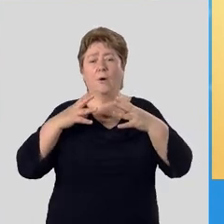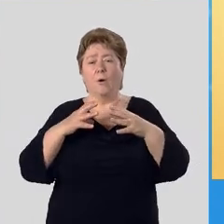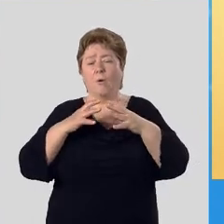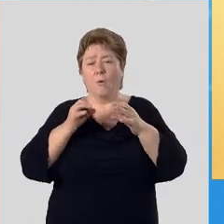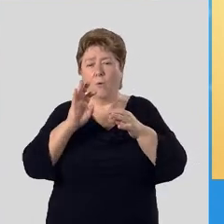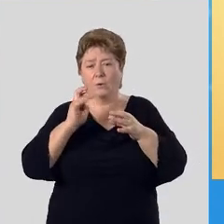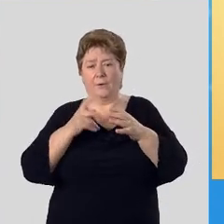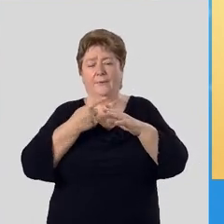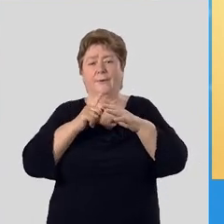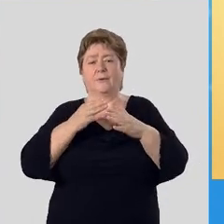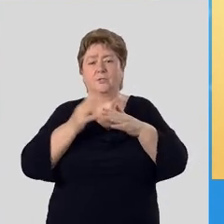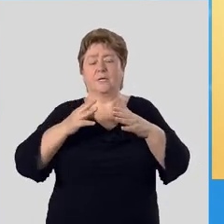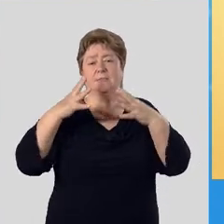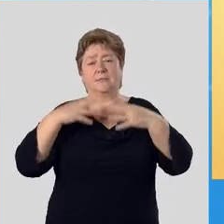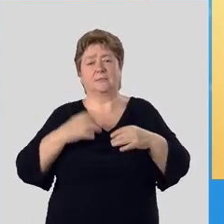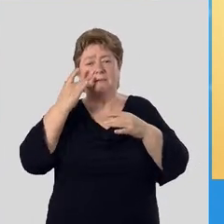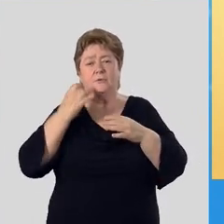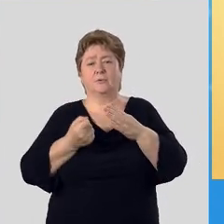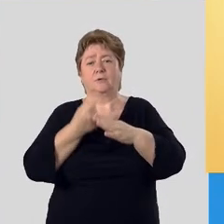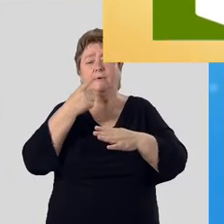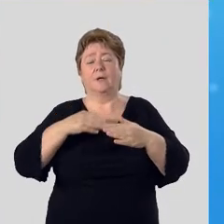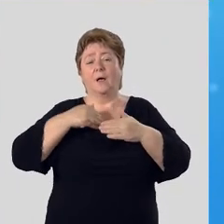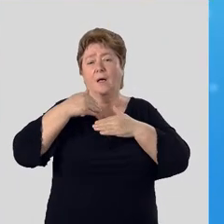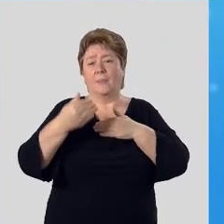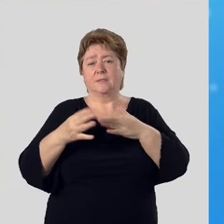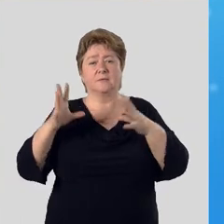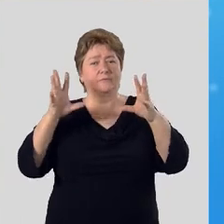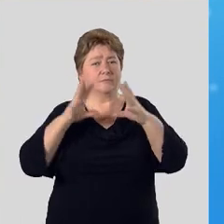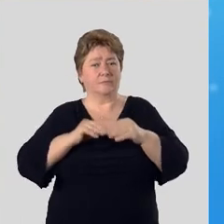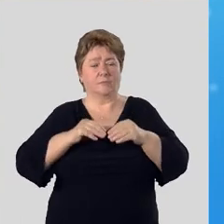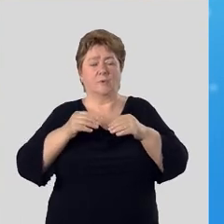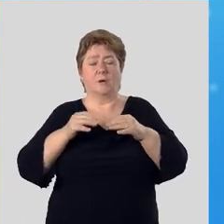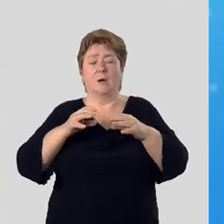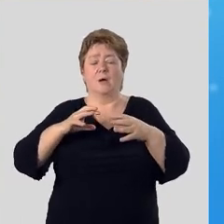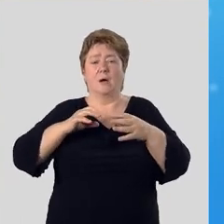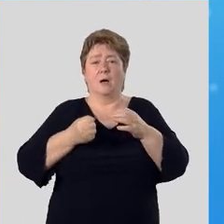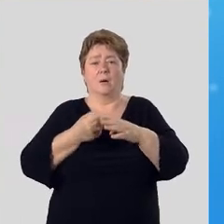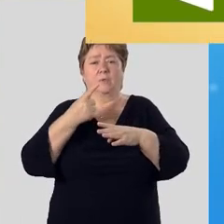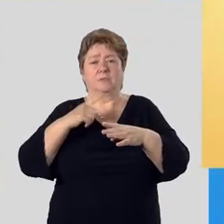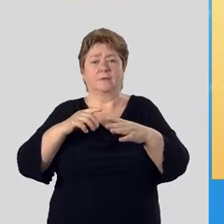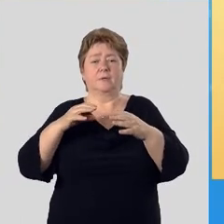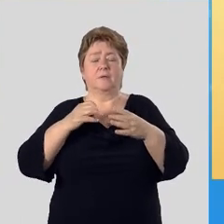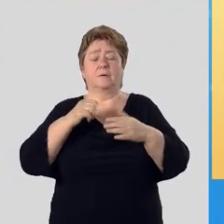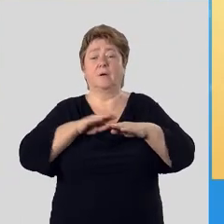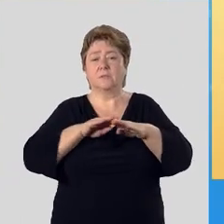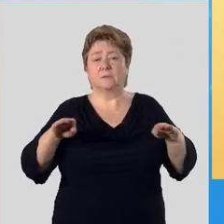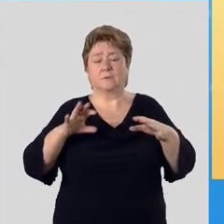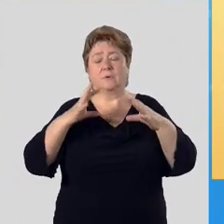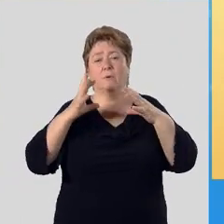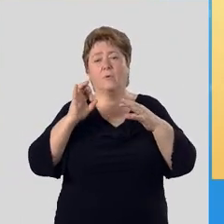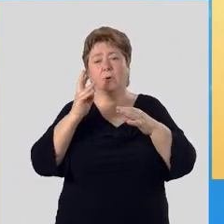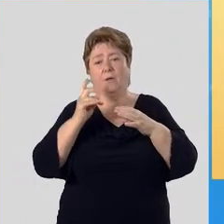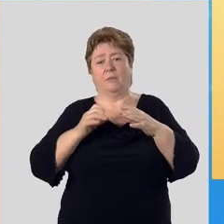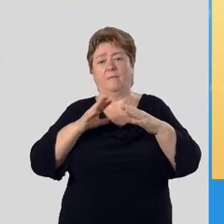Орган – это часть тела, которая является относительно целостным образованием, основой органного